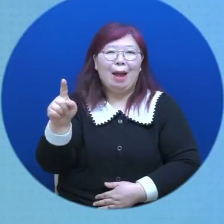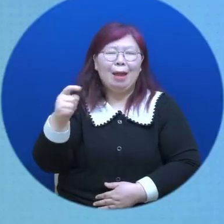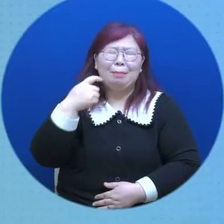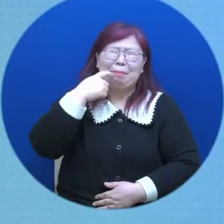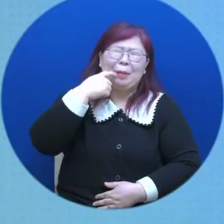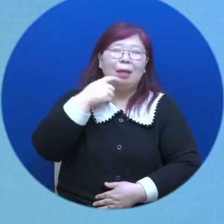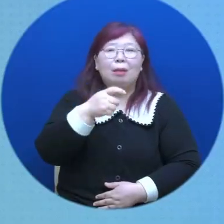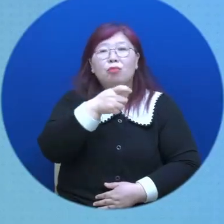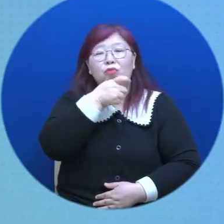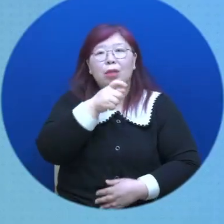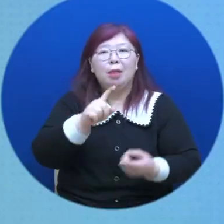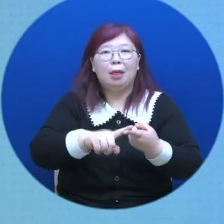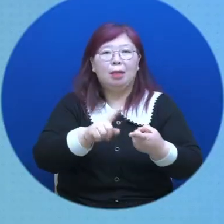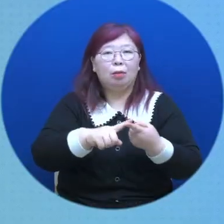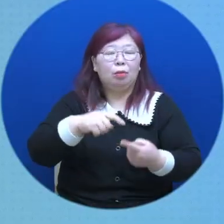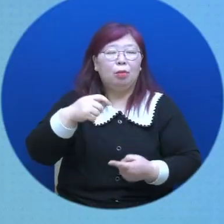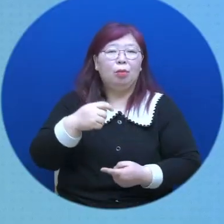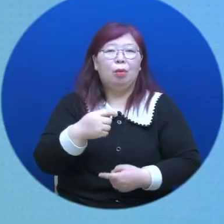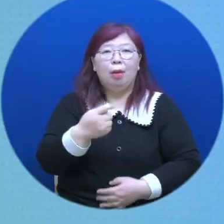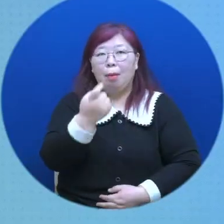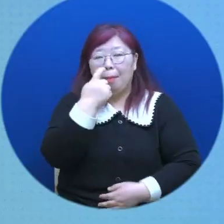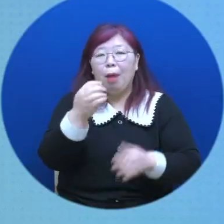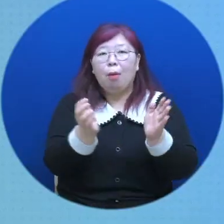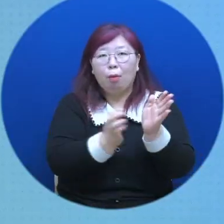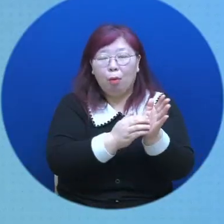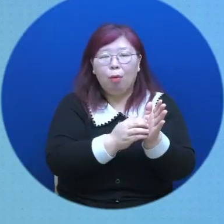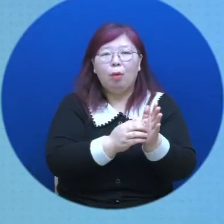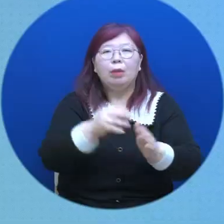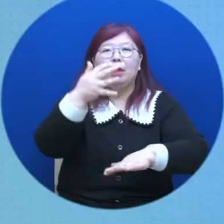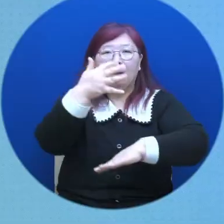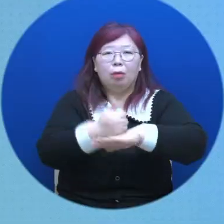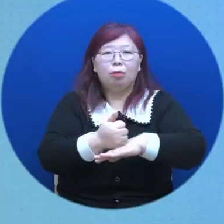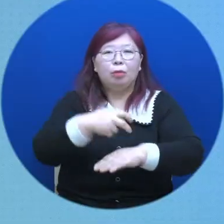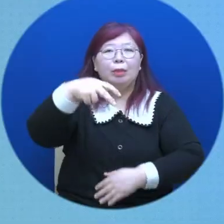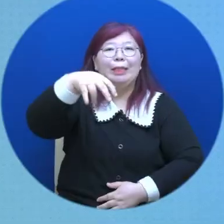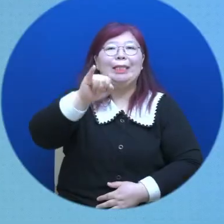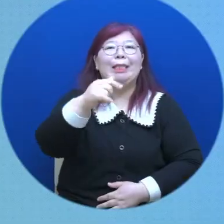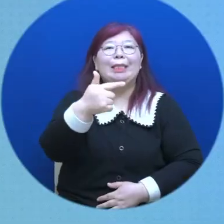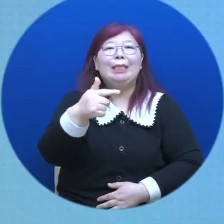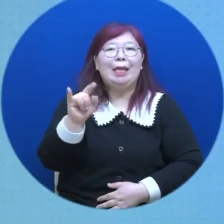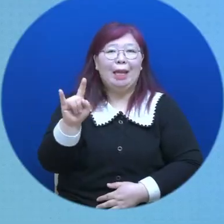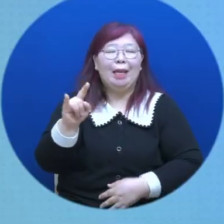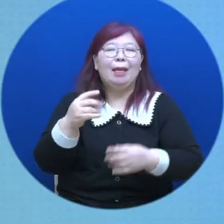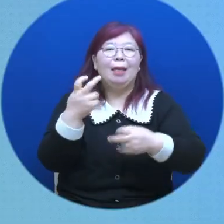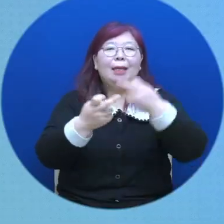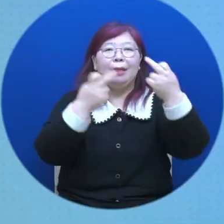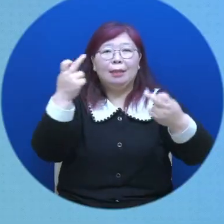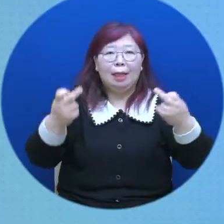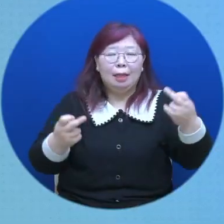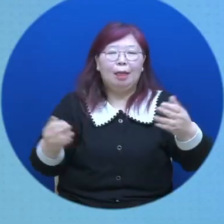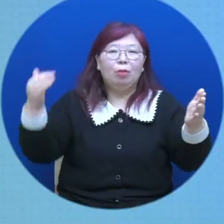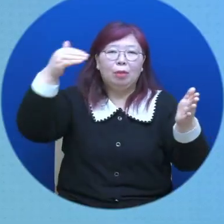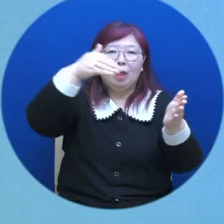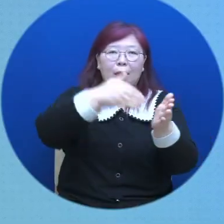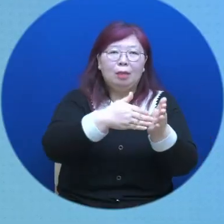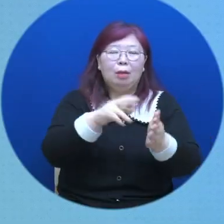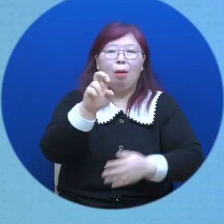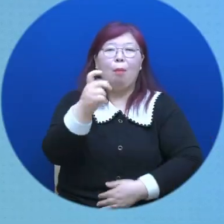지났어요. 그리고 시내 광야에 들어서서 시내산에 모세가 오르게